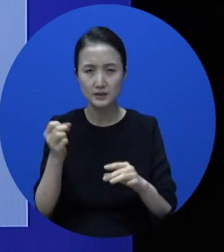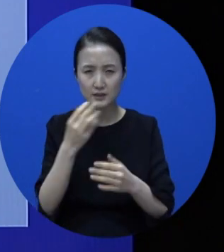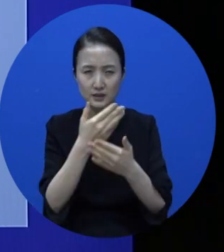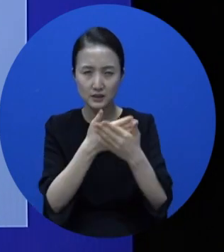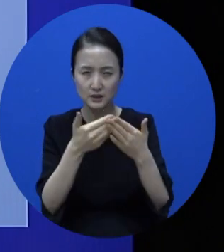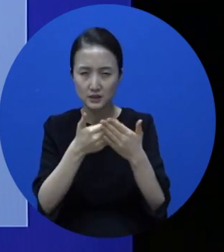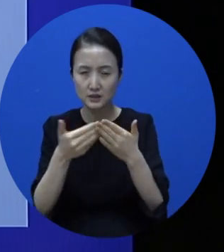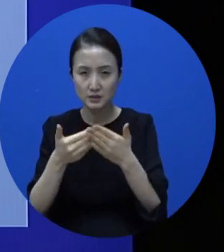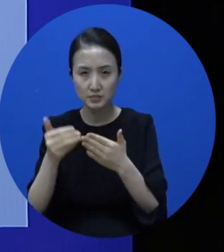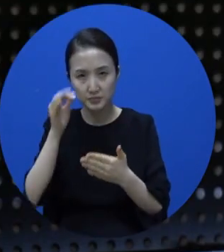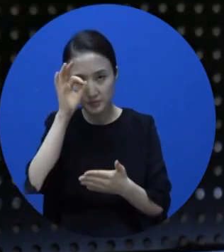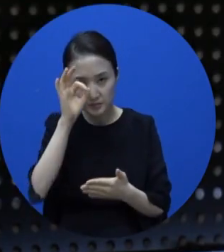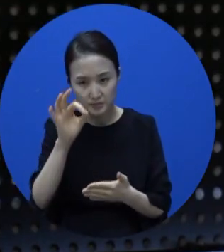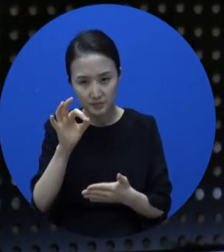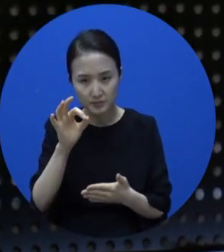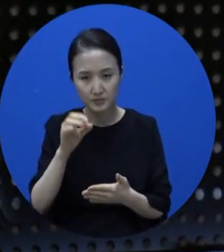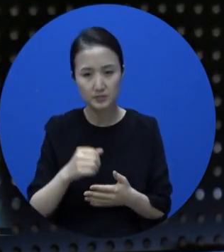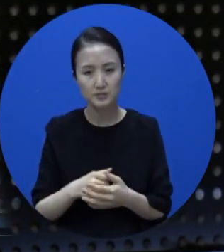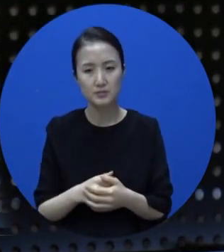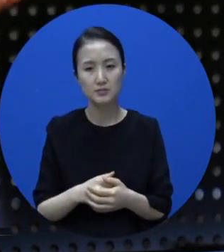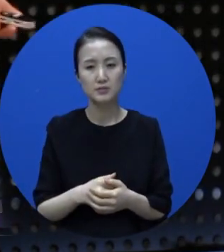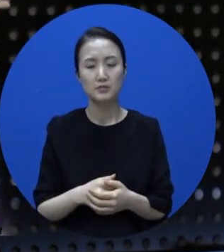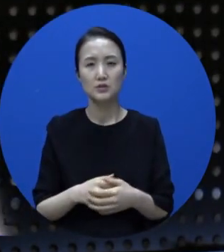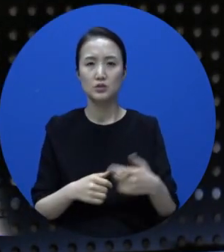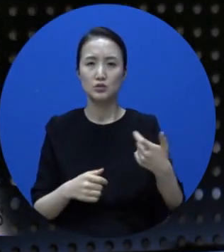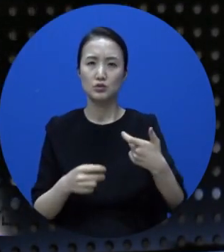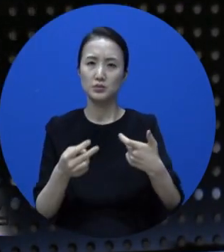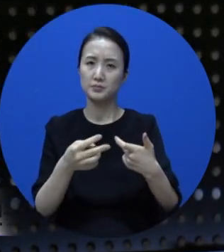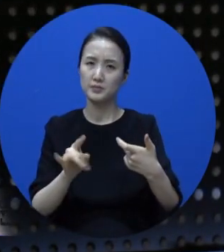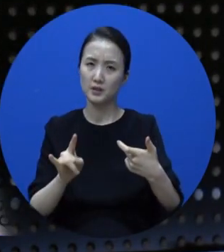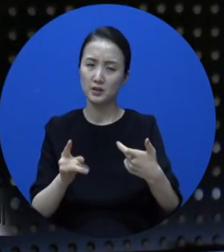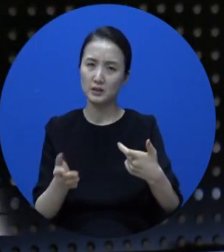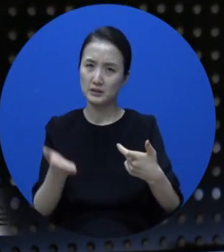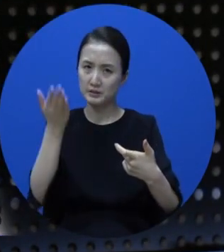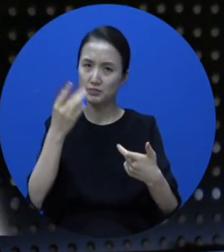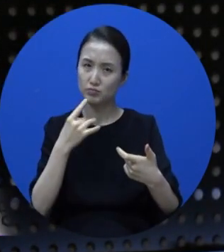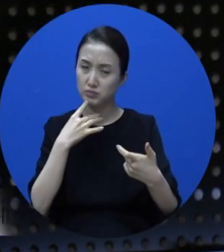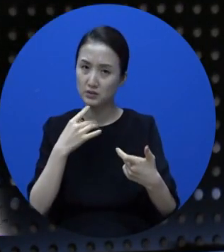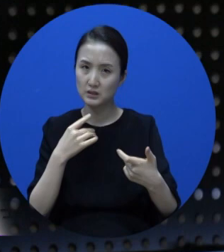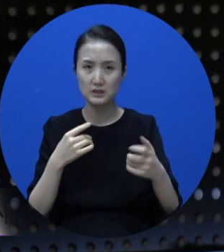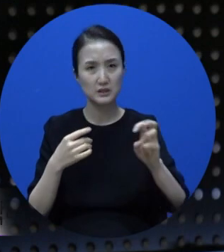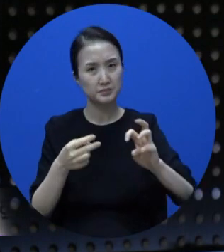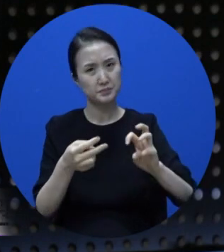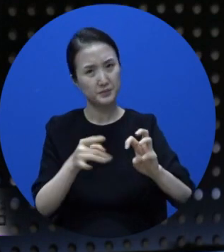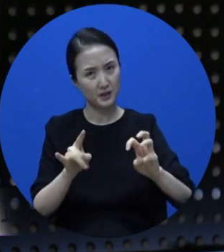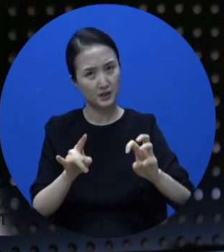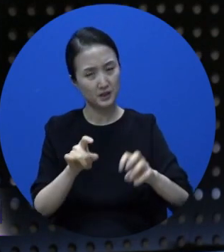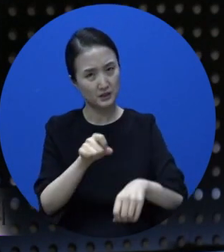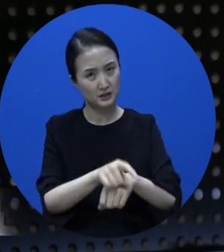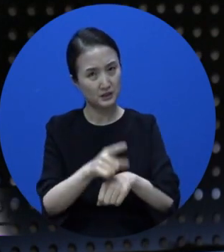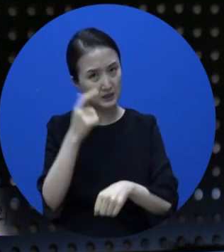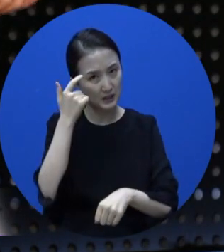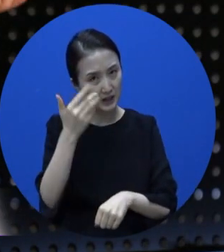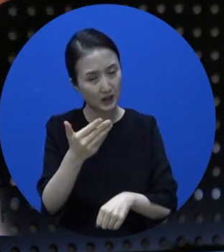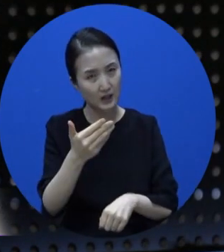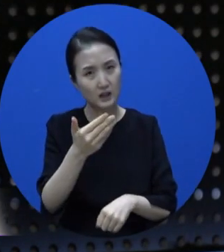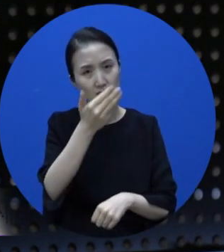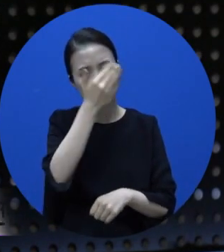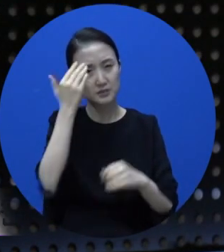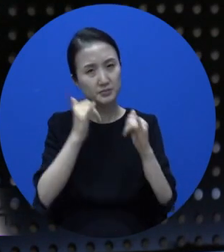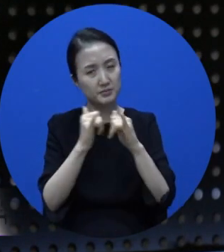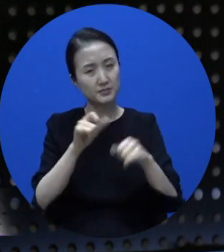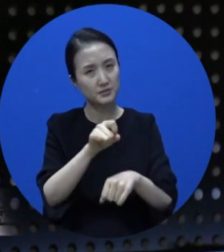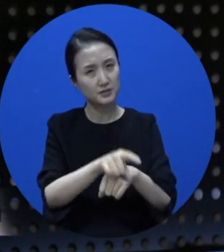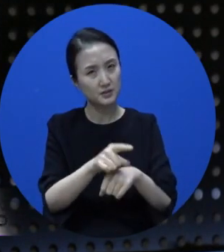그려 봤어요 혹시 라 이 60대 이상 만의 문제인가 30대 만의 문제인가 청년층 말에